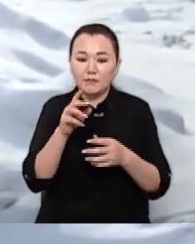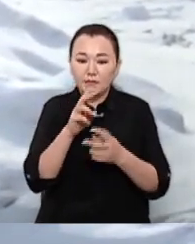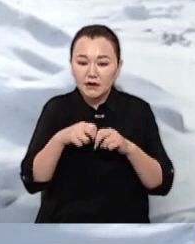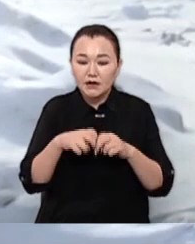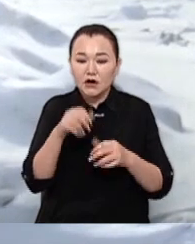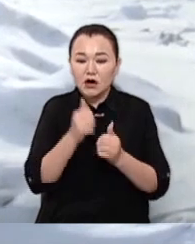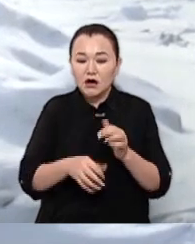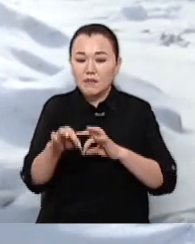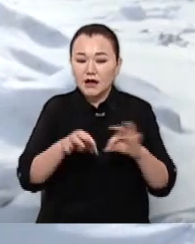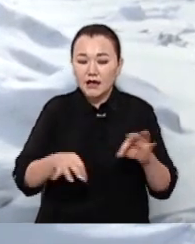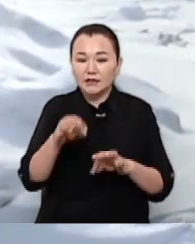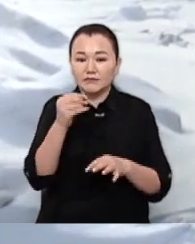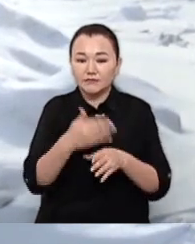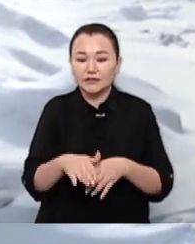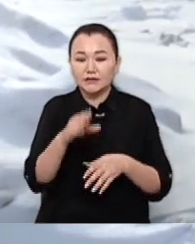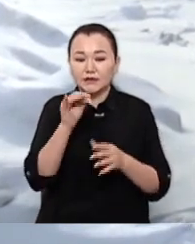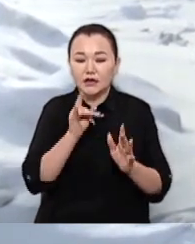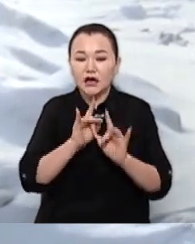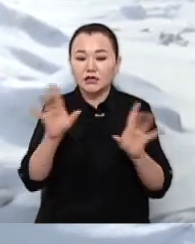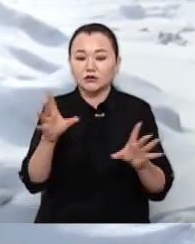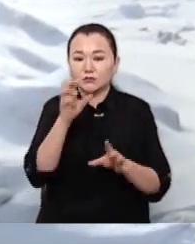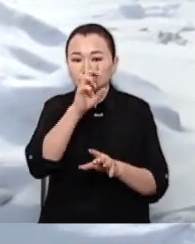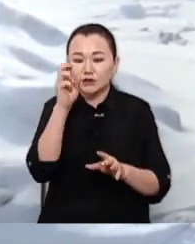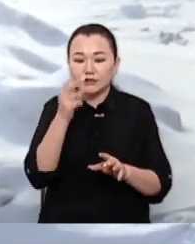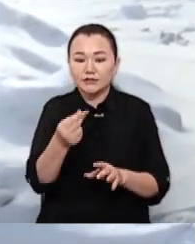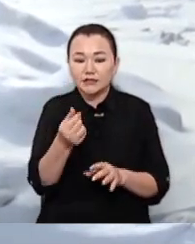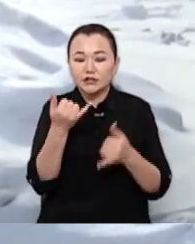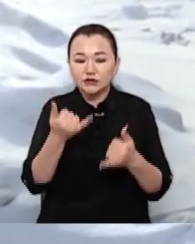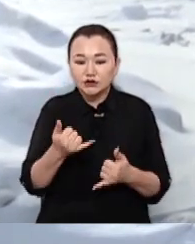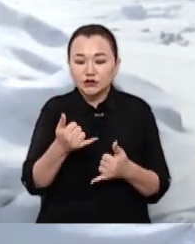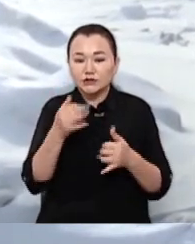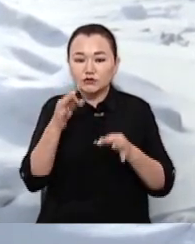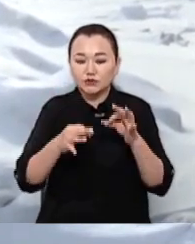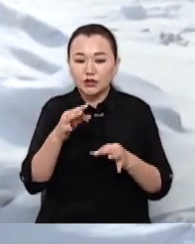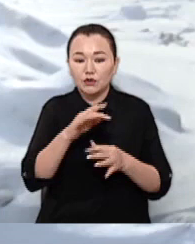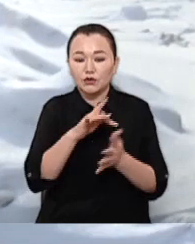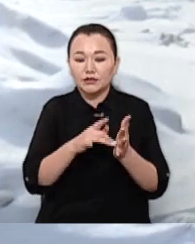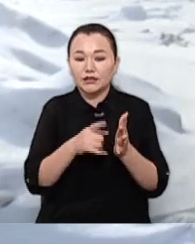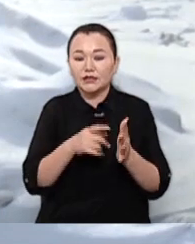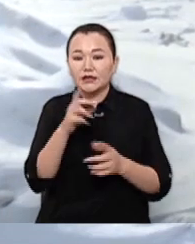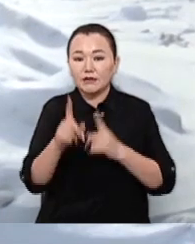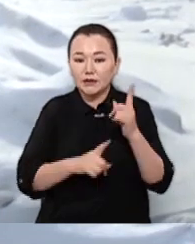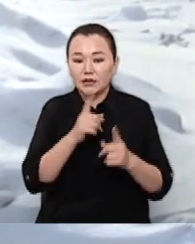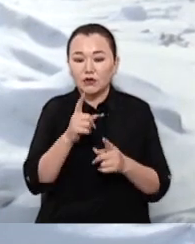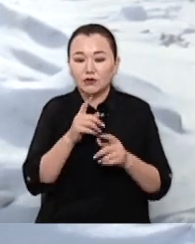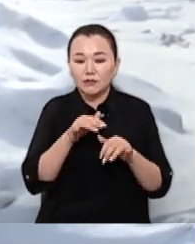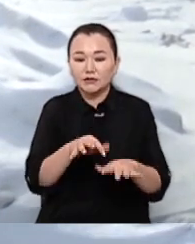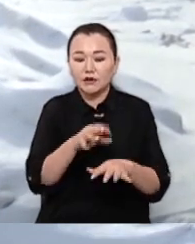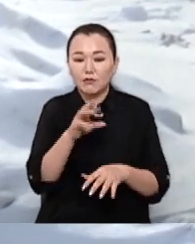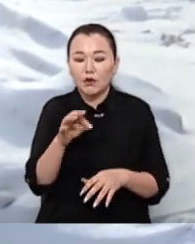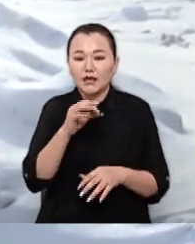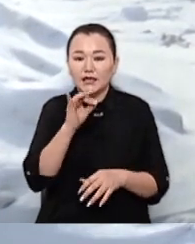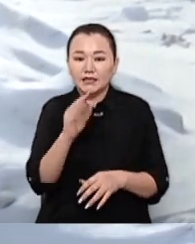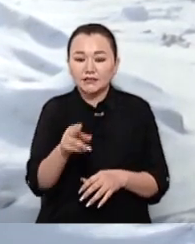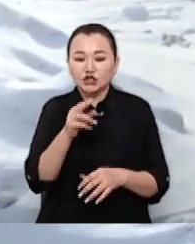каждый проект, следят за выделением и расходованием бюджетных средств. Сейчас в суде города Темиртау идет процесс по иску